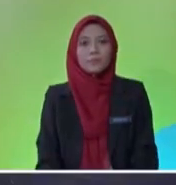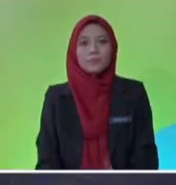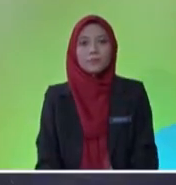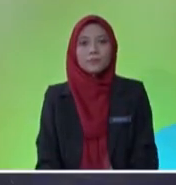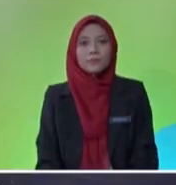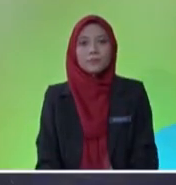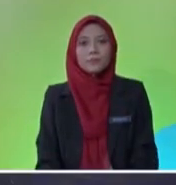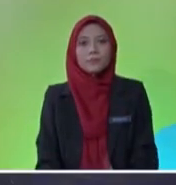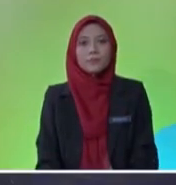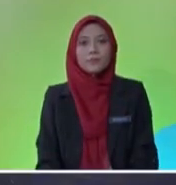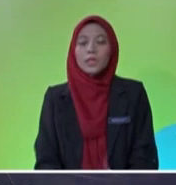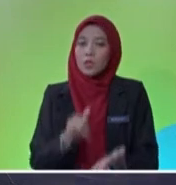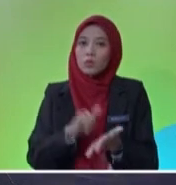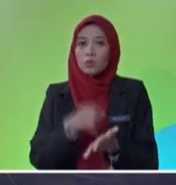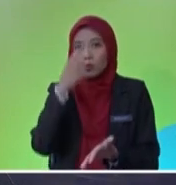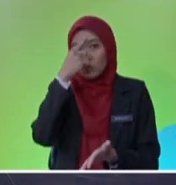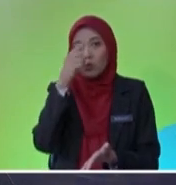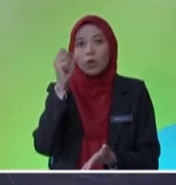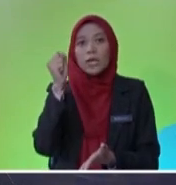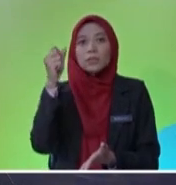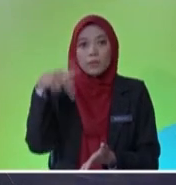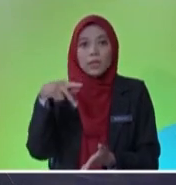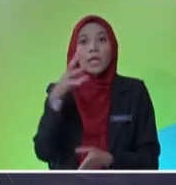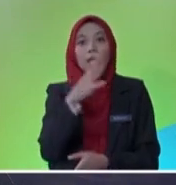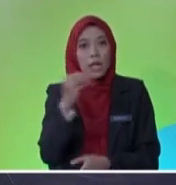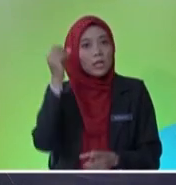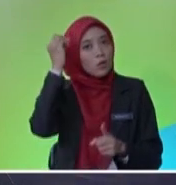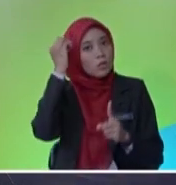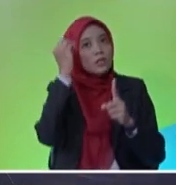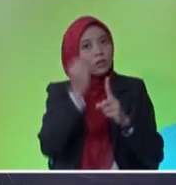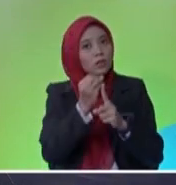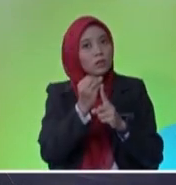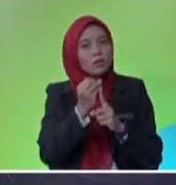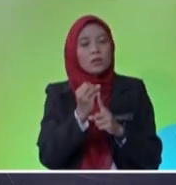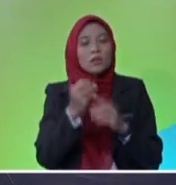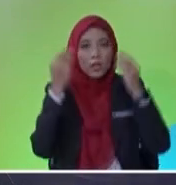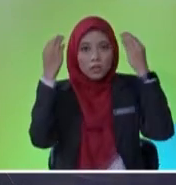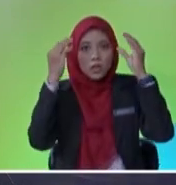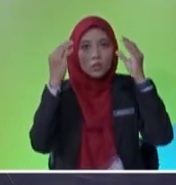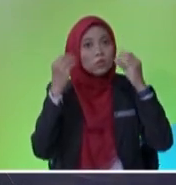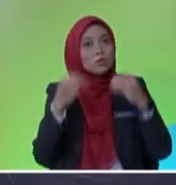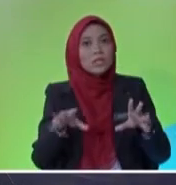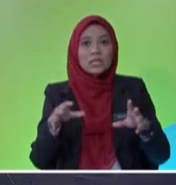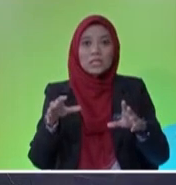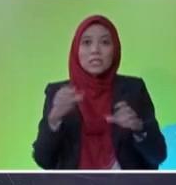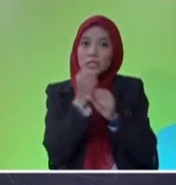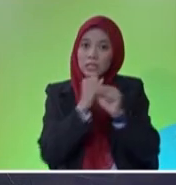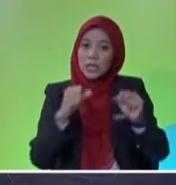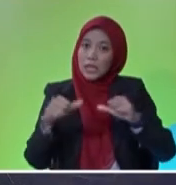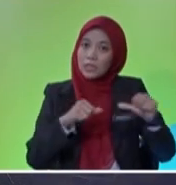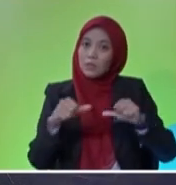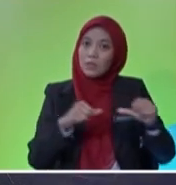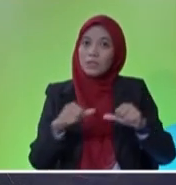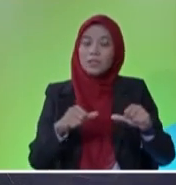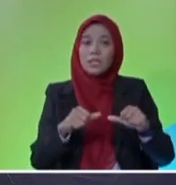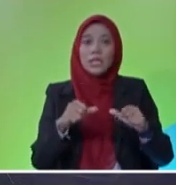ciri-ciri kayu itu untuk standart pembelajaran dan juga objective-c Gunadi Sadikin Activity yang menarik untuk murid-murid di